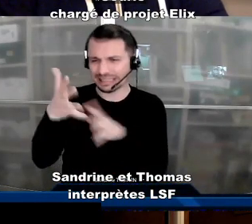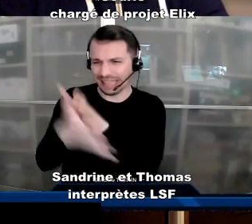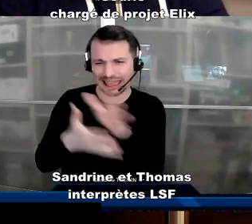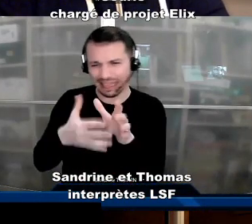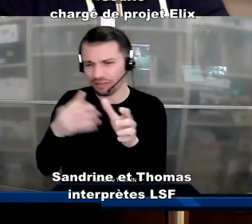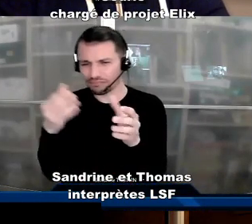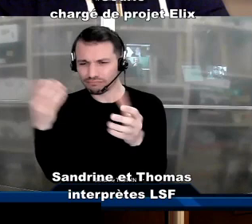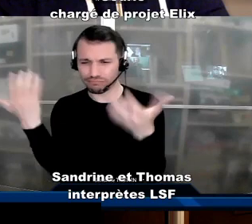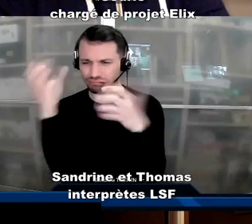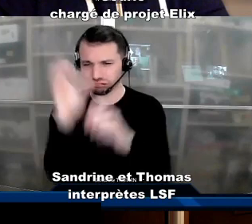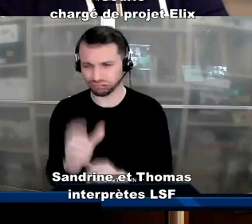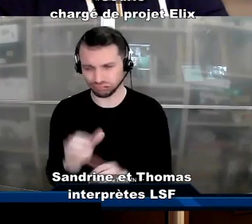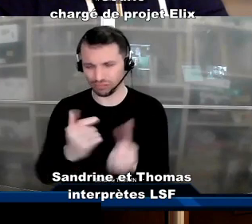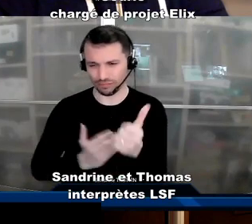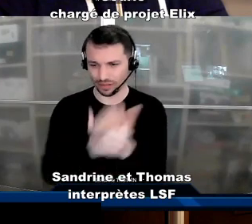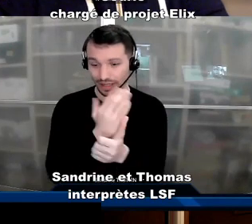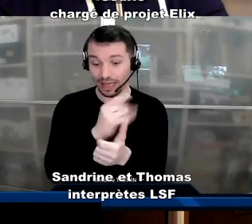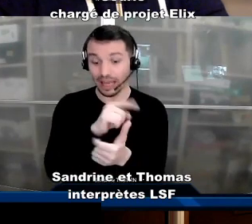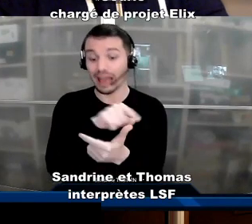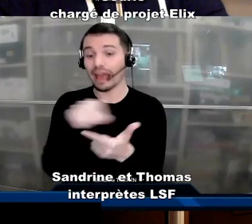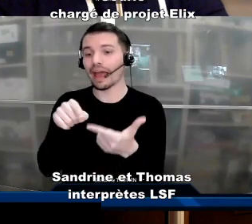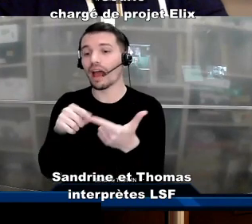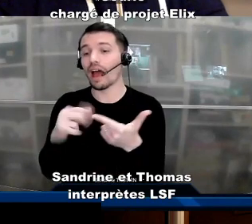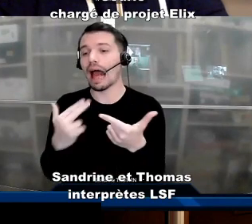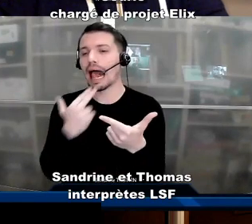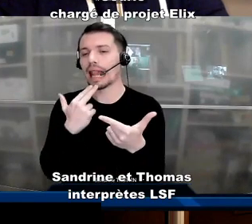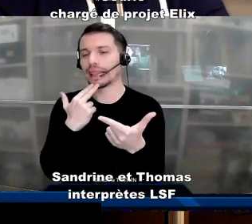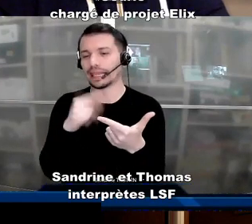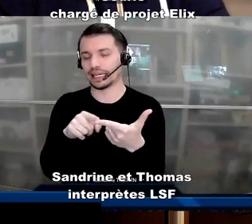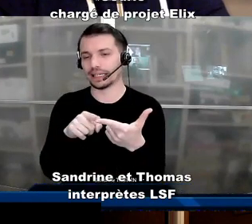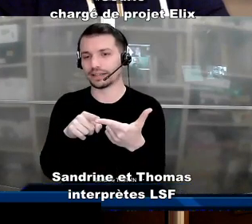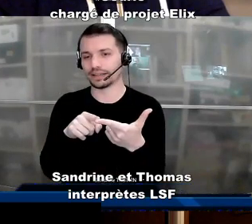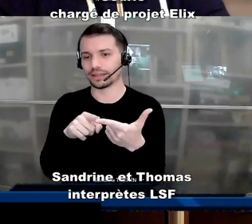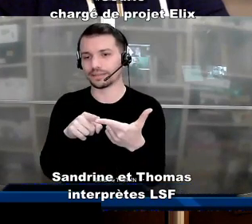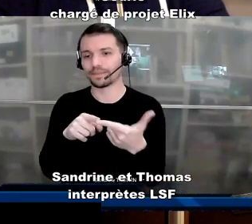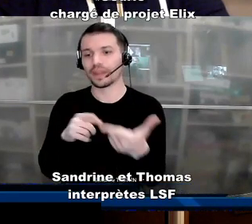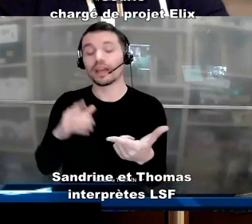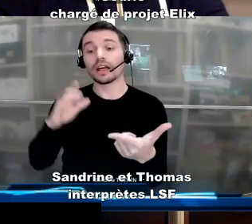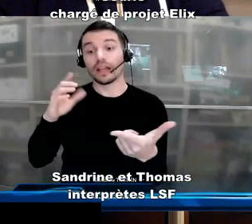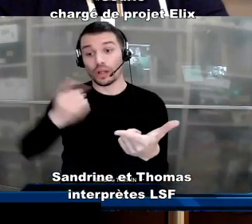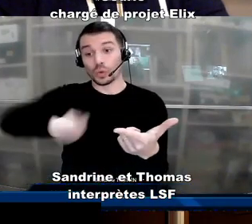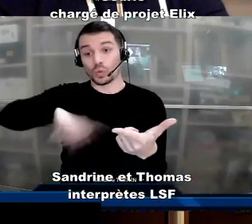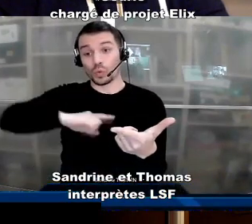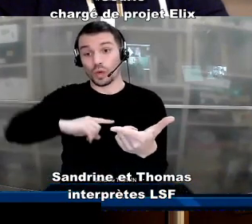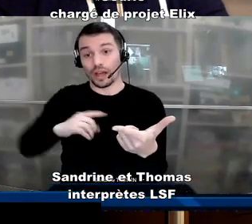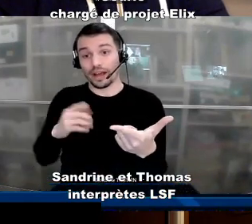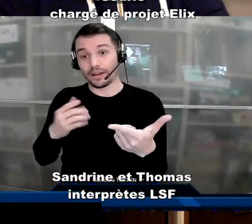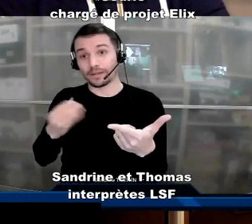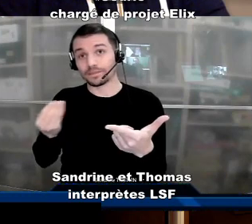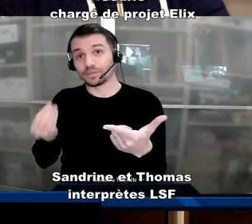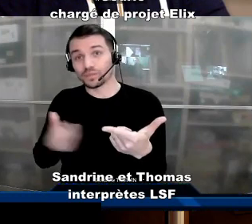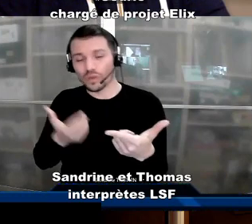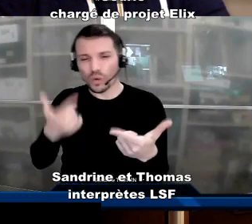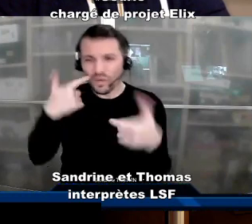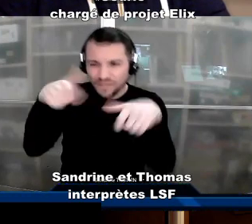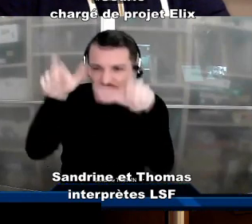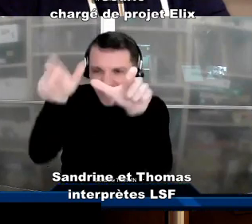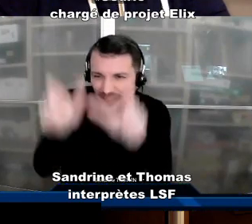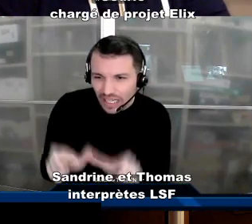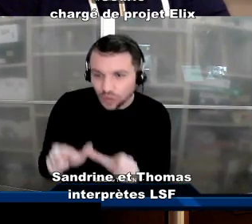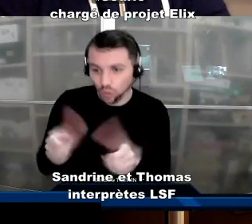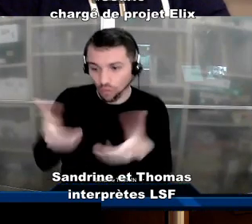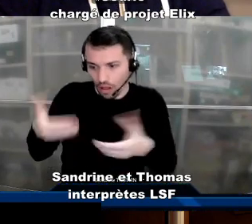mais aussi gagner en qualité. Hein. Donc là, on fait un travail de de vérification,